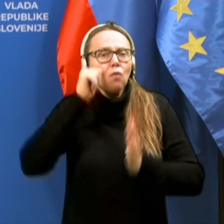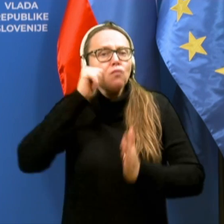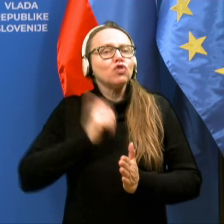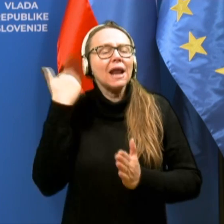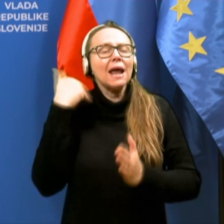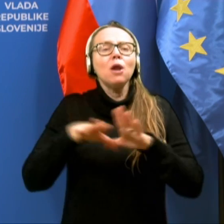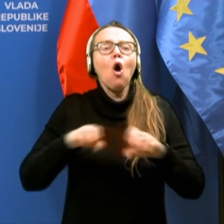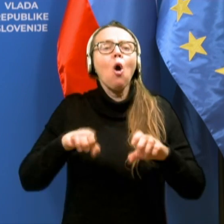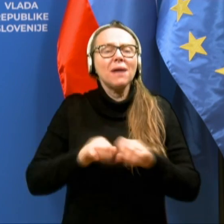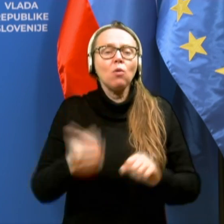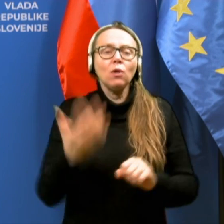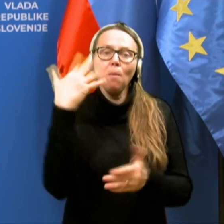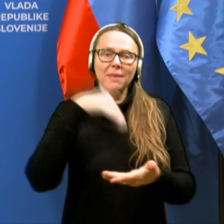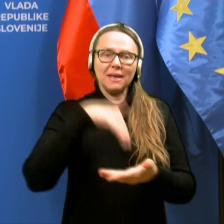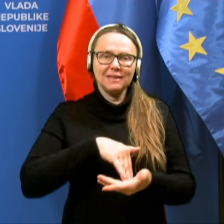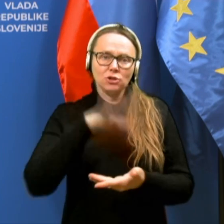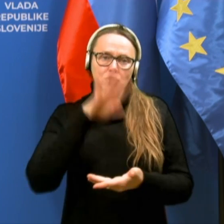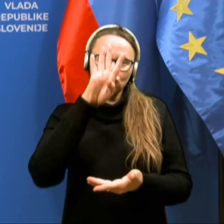bilo opravljenih